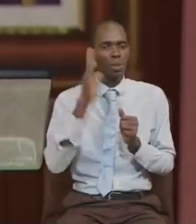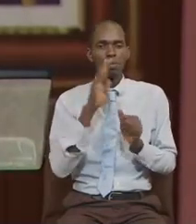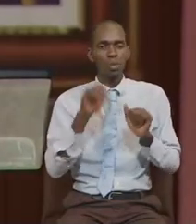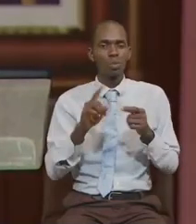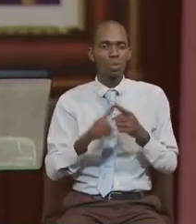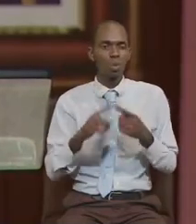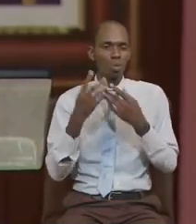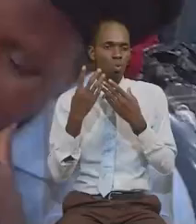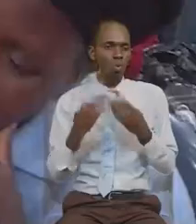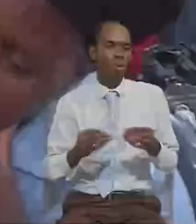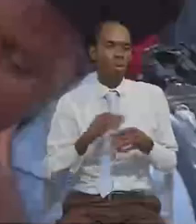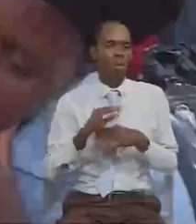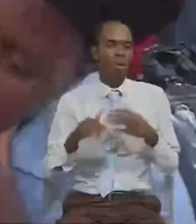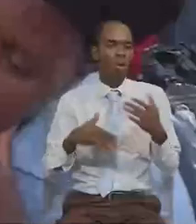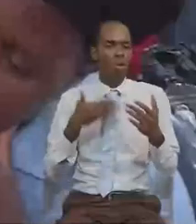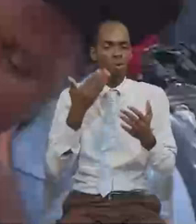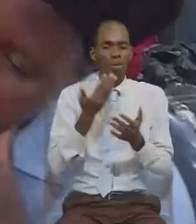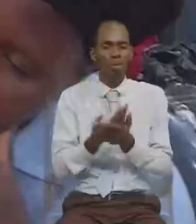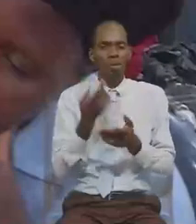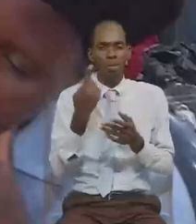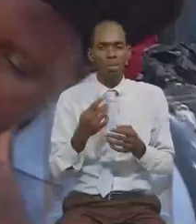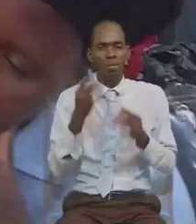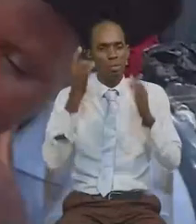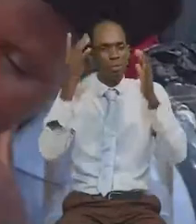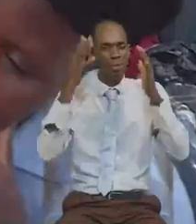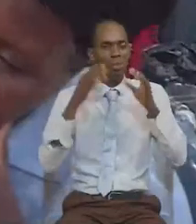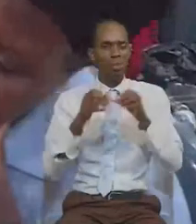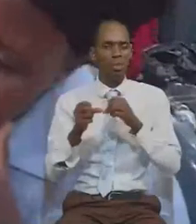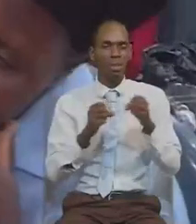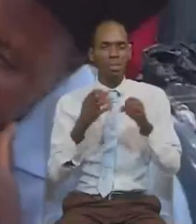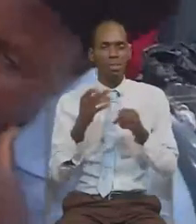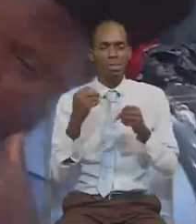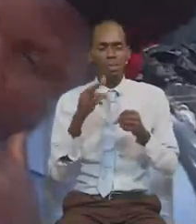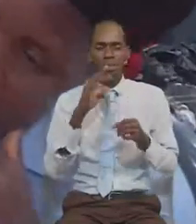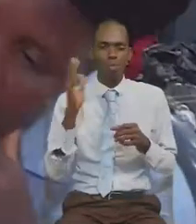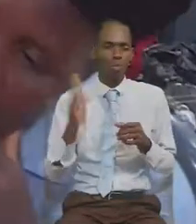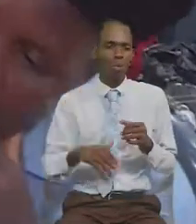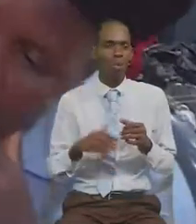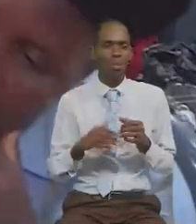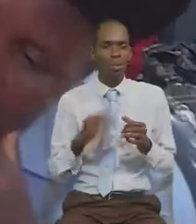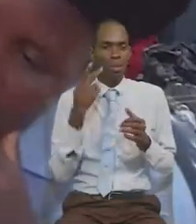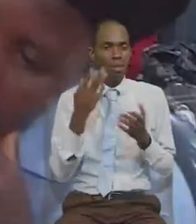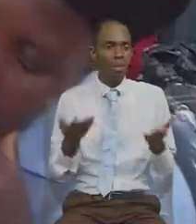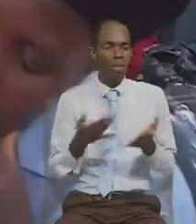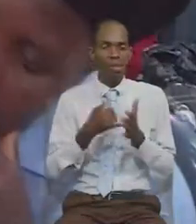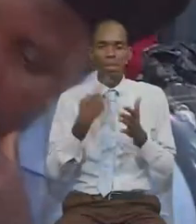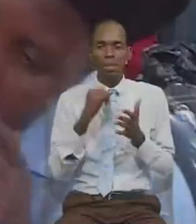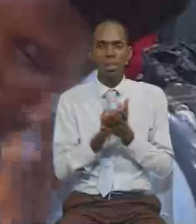Quel type très, très